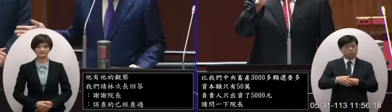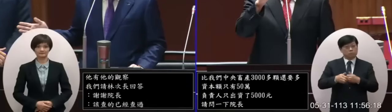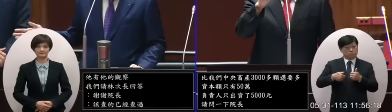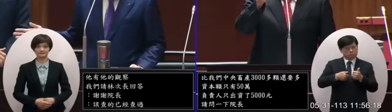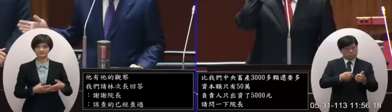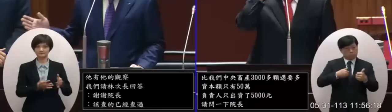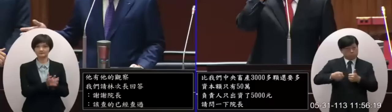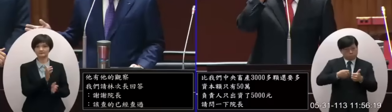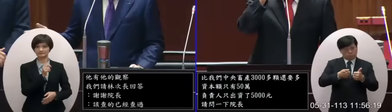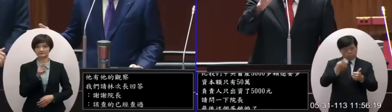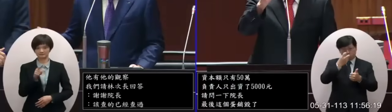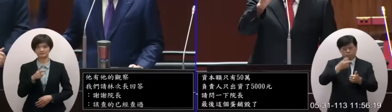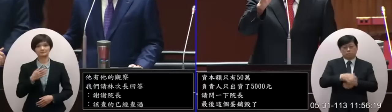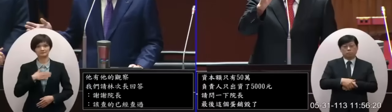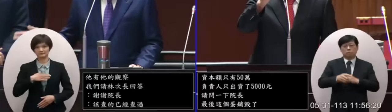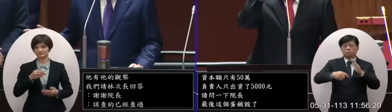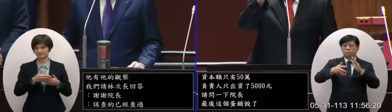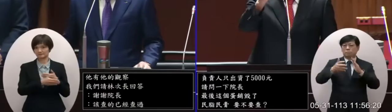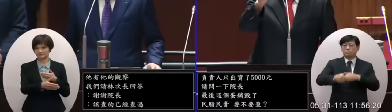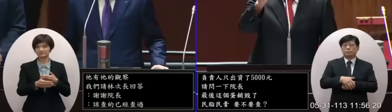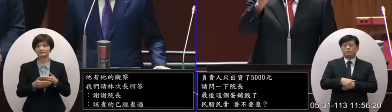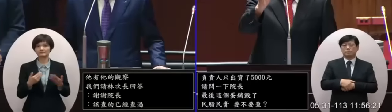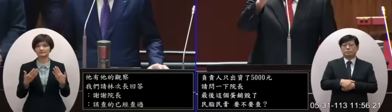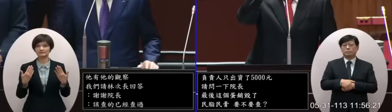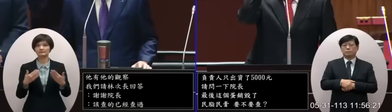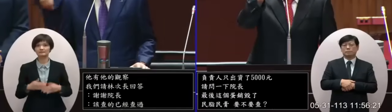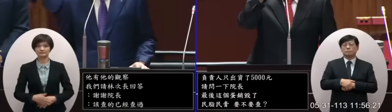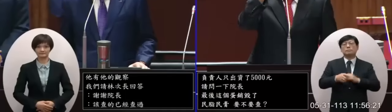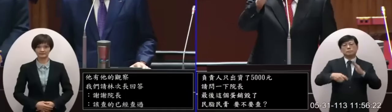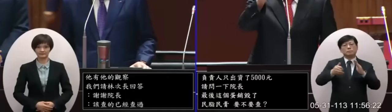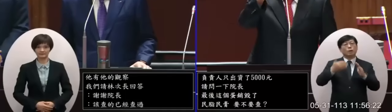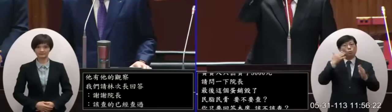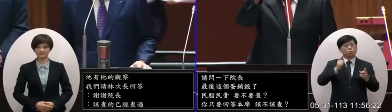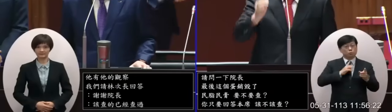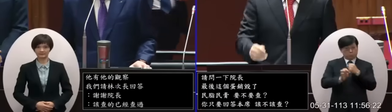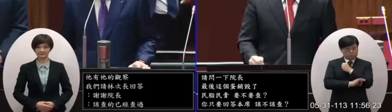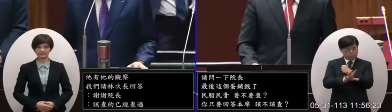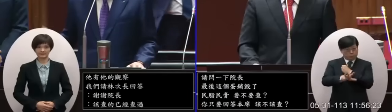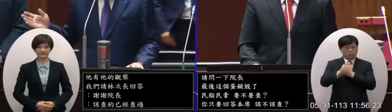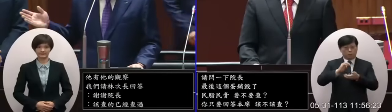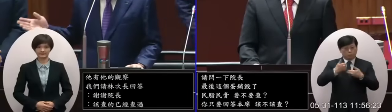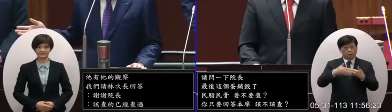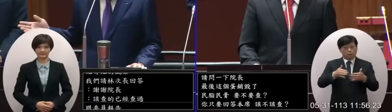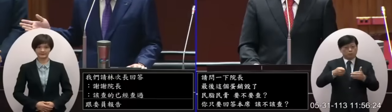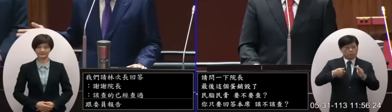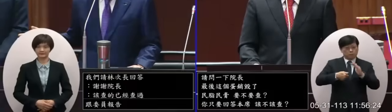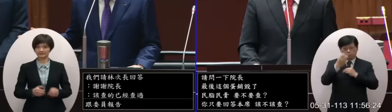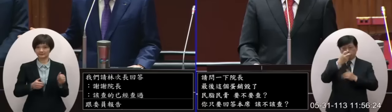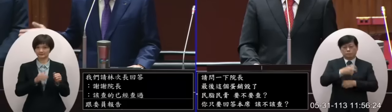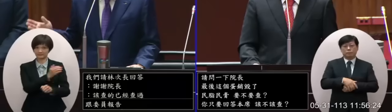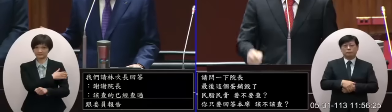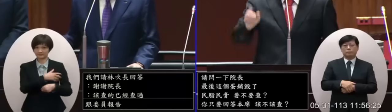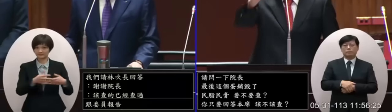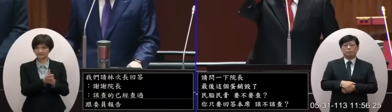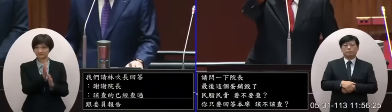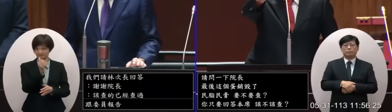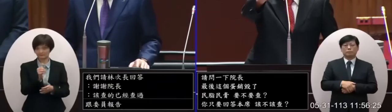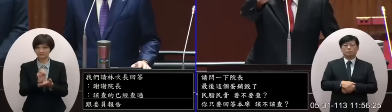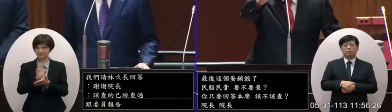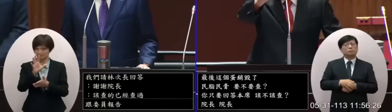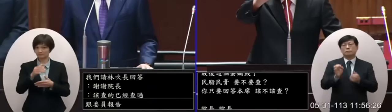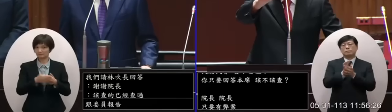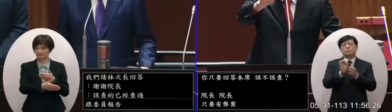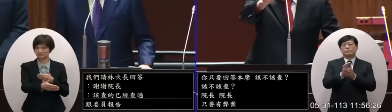部长非常了解那个过程， 院长 跟现在的进度， 只要有弊案该不该查？ 陈部长可以跟您报告，已经查到什么程